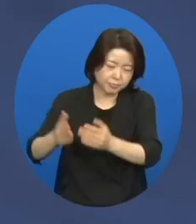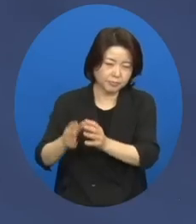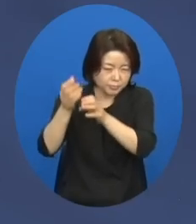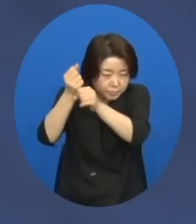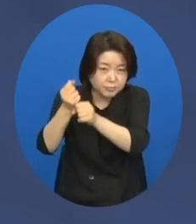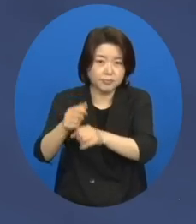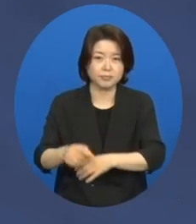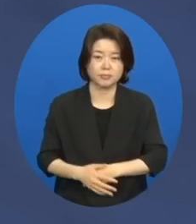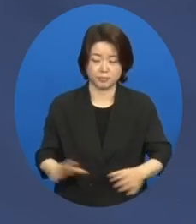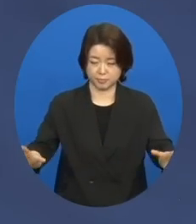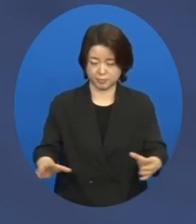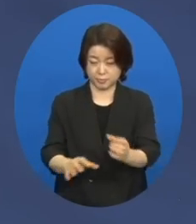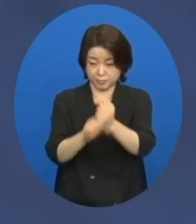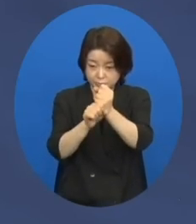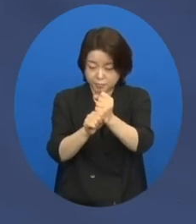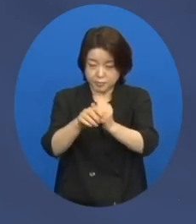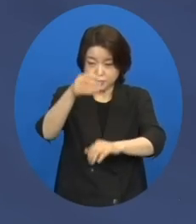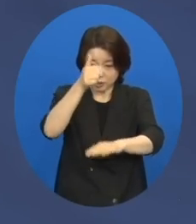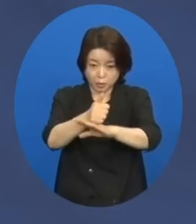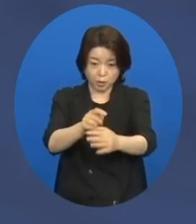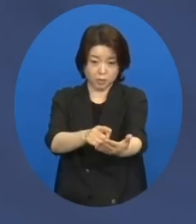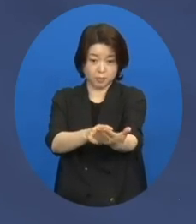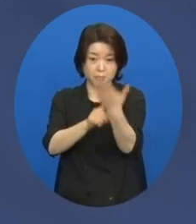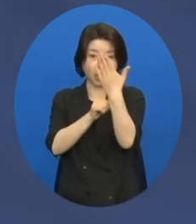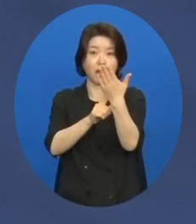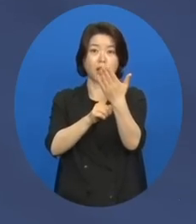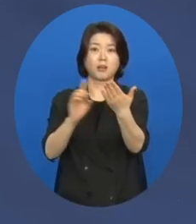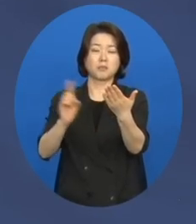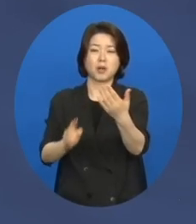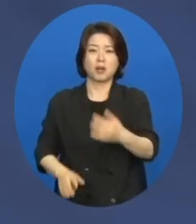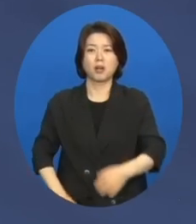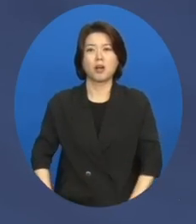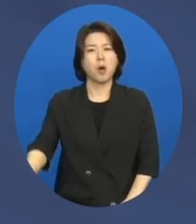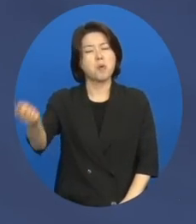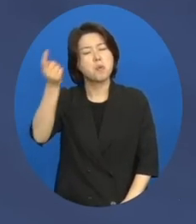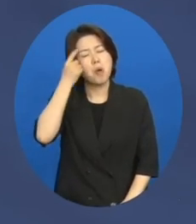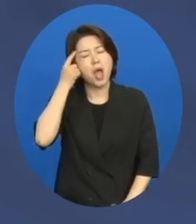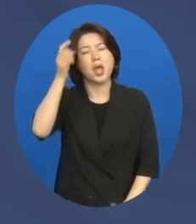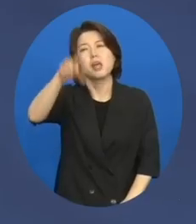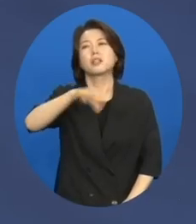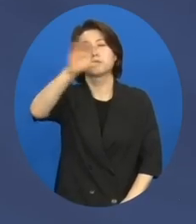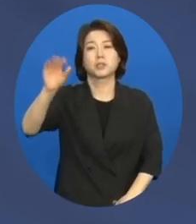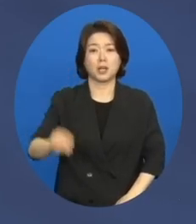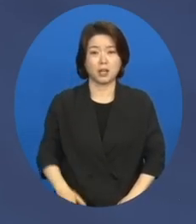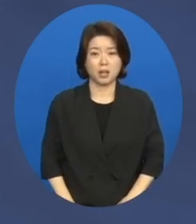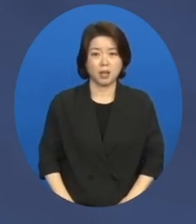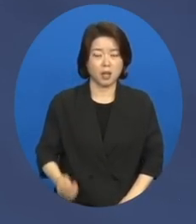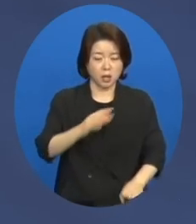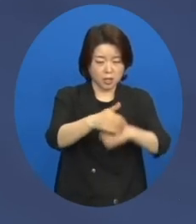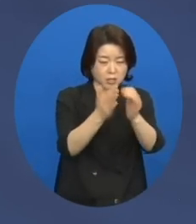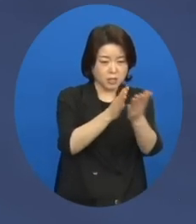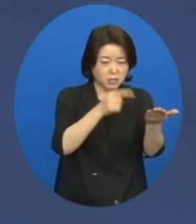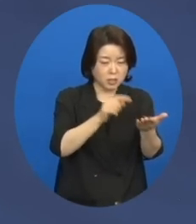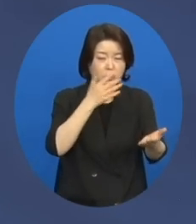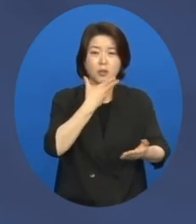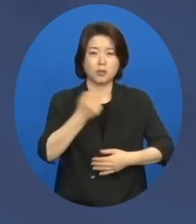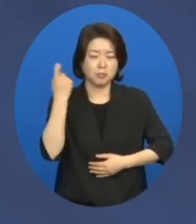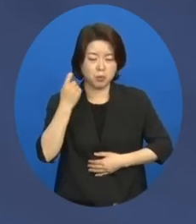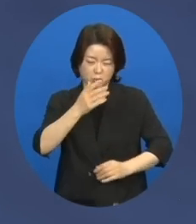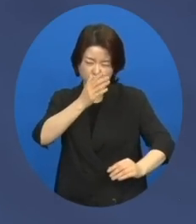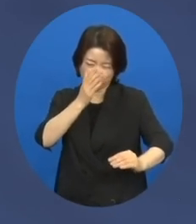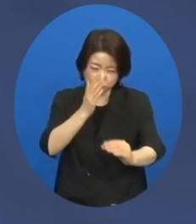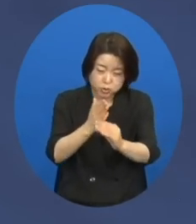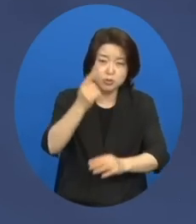앞에 결론이 그대로 다가오는데 왜 십자가여야 했는지, 왜 이게 성경의 복음의 핵심이어야